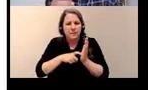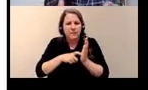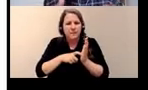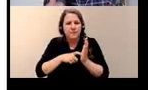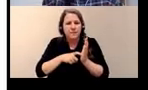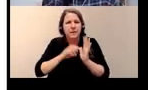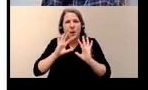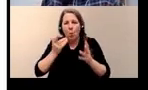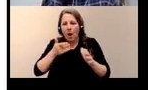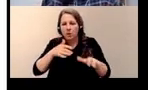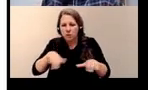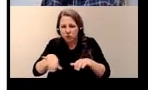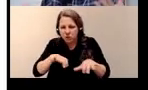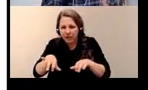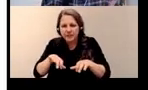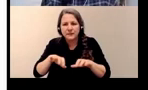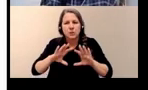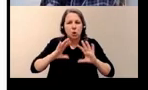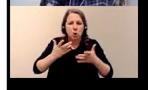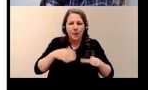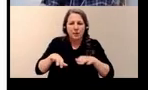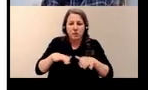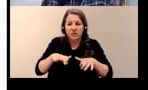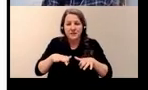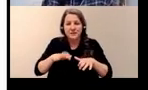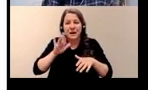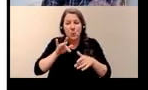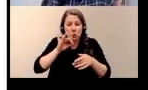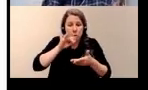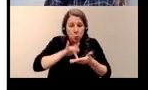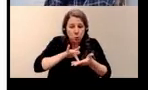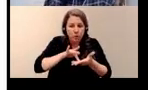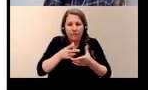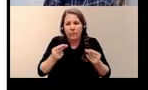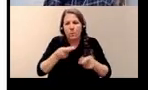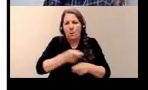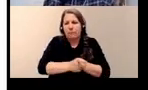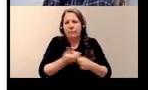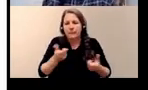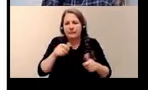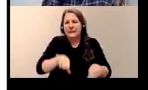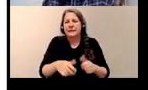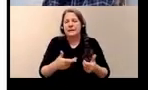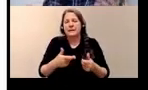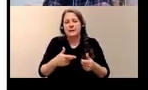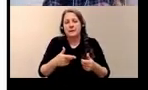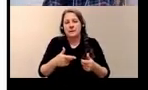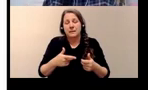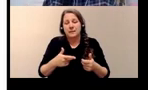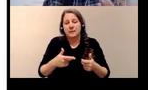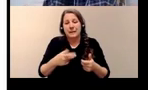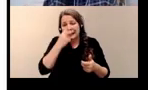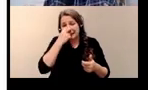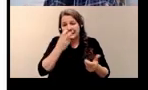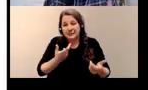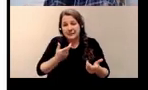à quel moment et quel type de geste effectuer pour ne pas endommager en fait certaines parties du téléphone, parce qu'il faut savoir que souvent